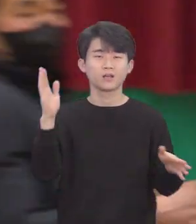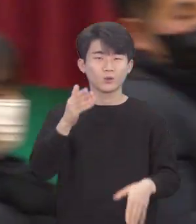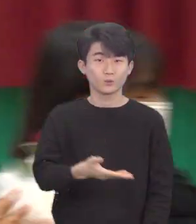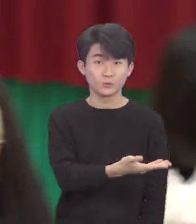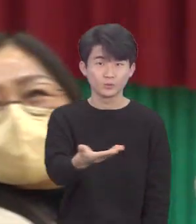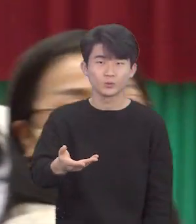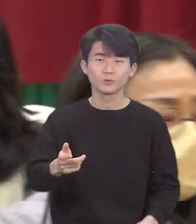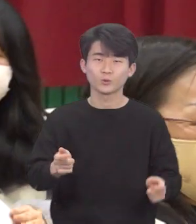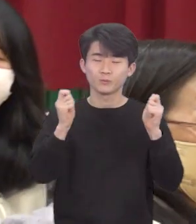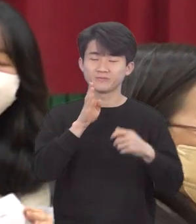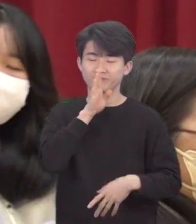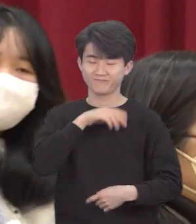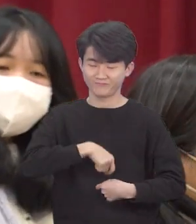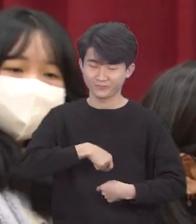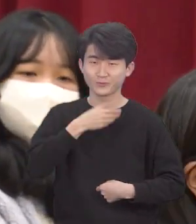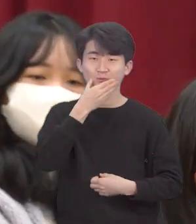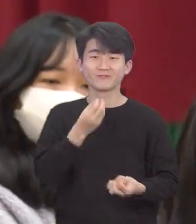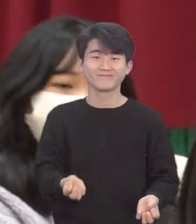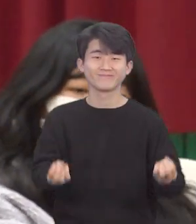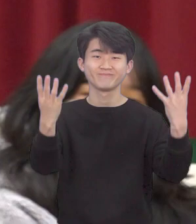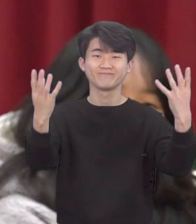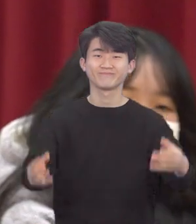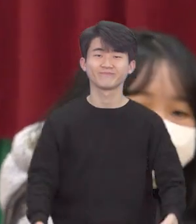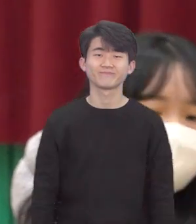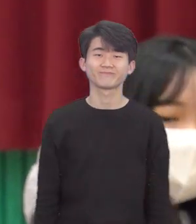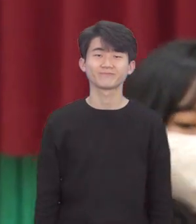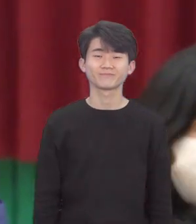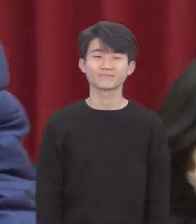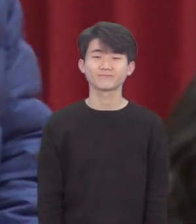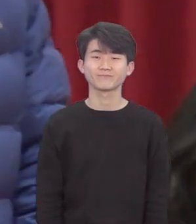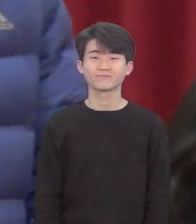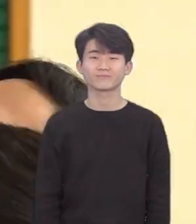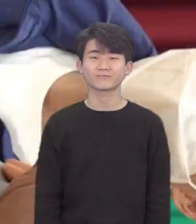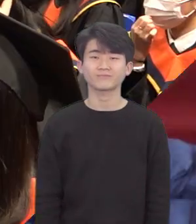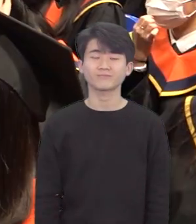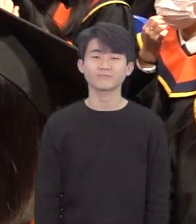우리 학생들의 졸업을 진심 담아 축하합니다.